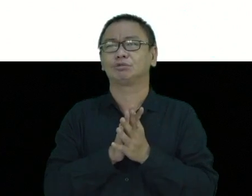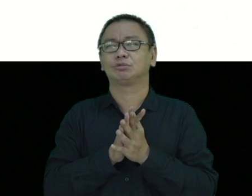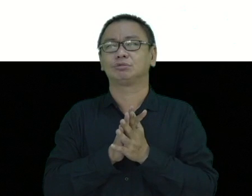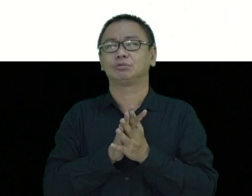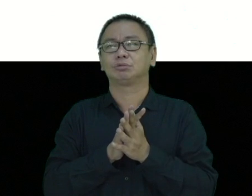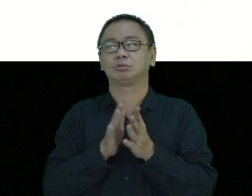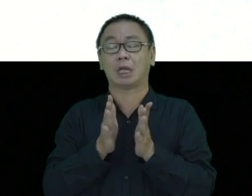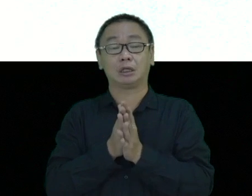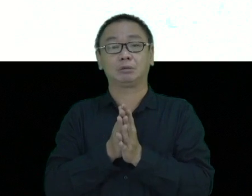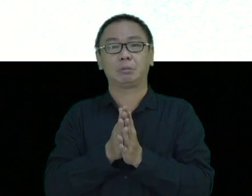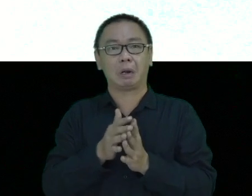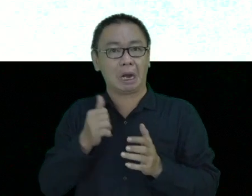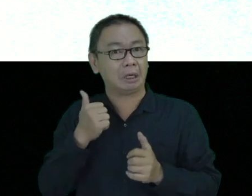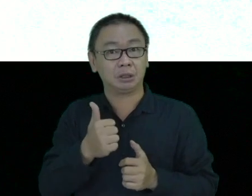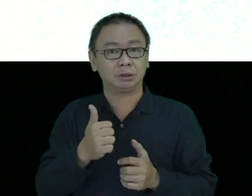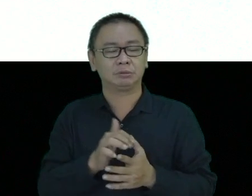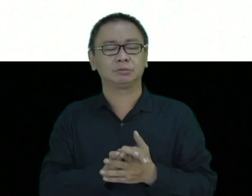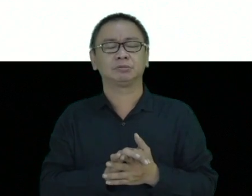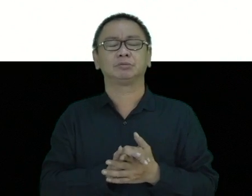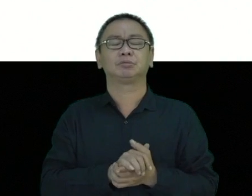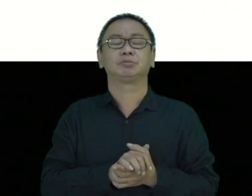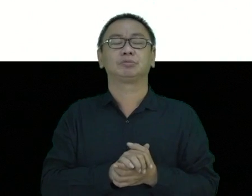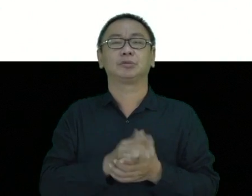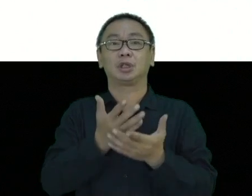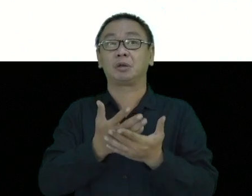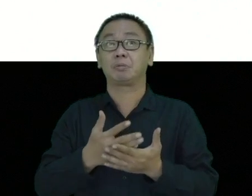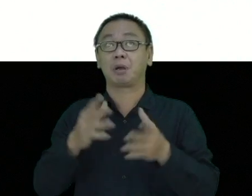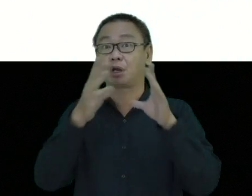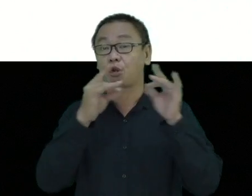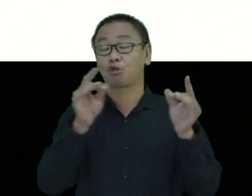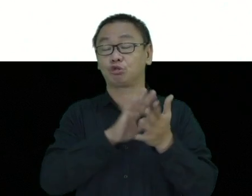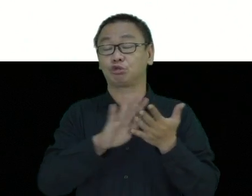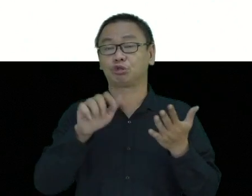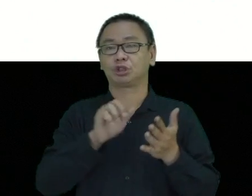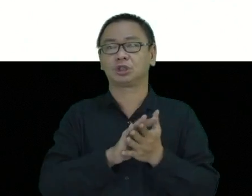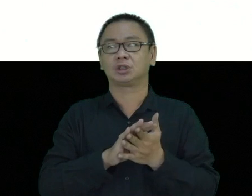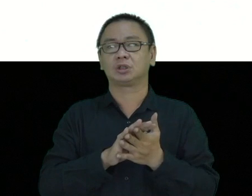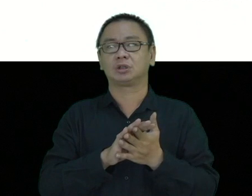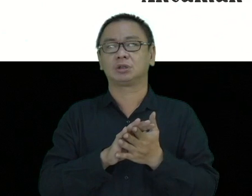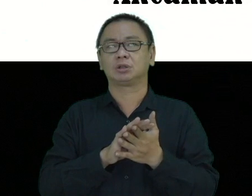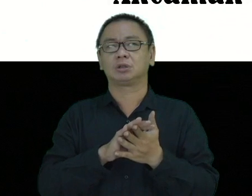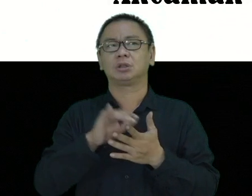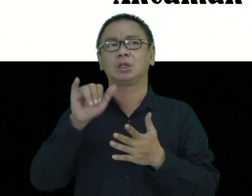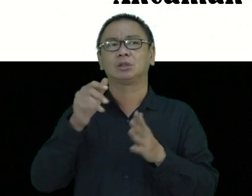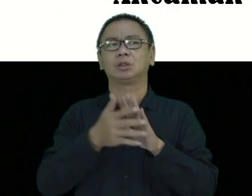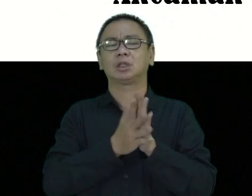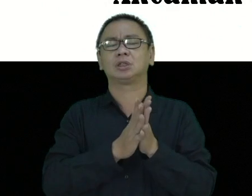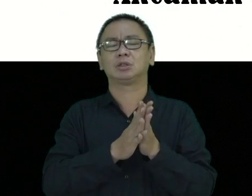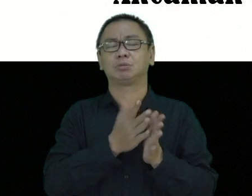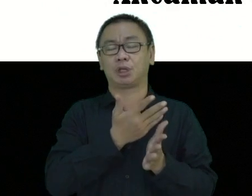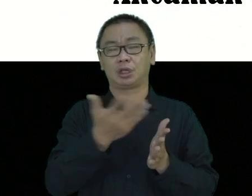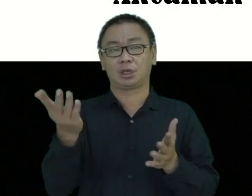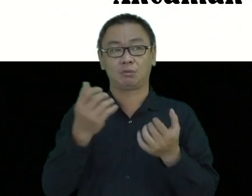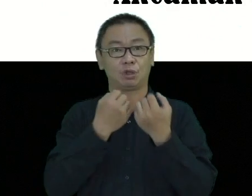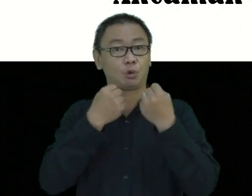mereka menerima akan Roh Kudus ini, saudara, maka yang terjadi adalah mereka berkuasa